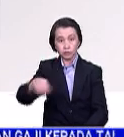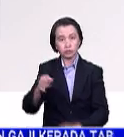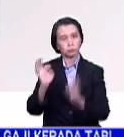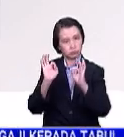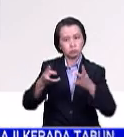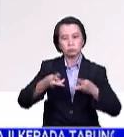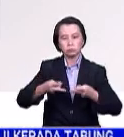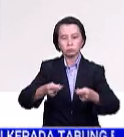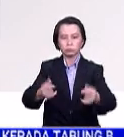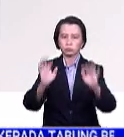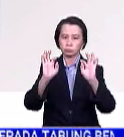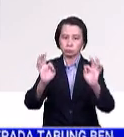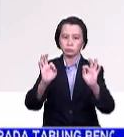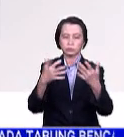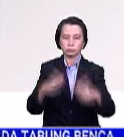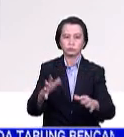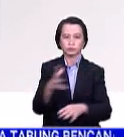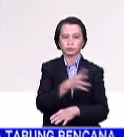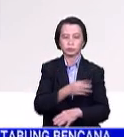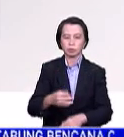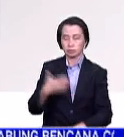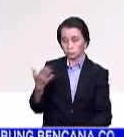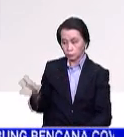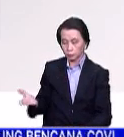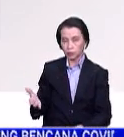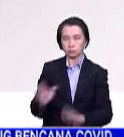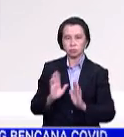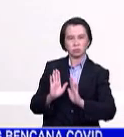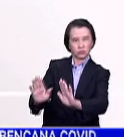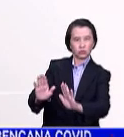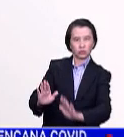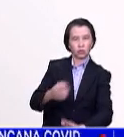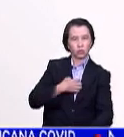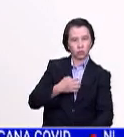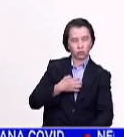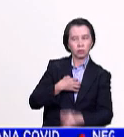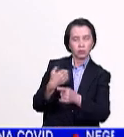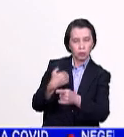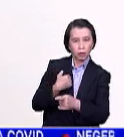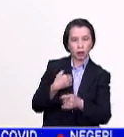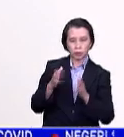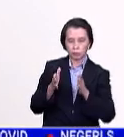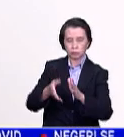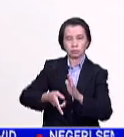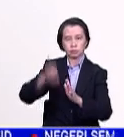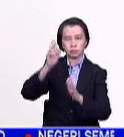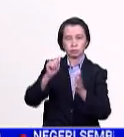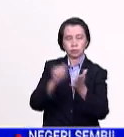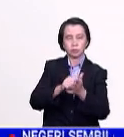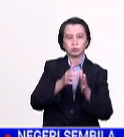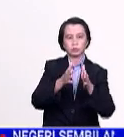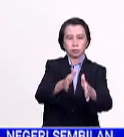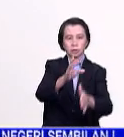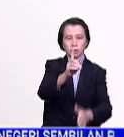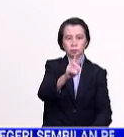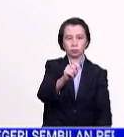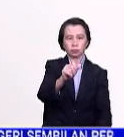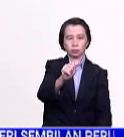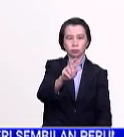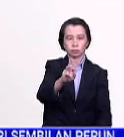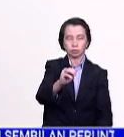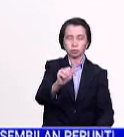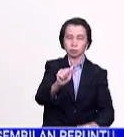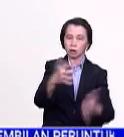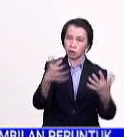pergerakan penuh dilaksanakan. Sementara itu, beliau turut menolak dakwaan kesesakan lalu lintas di Plaza Tol Jalan Duta